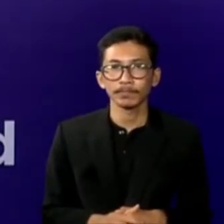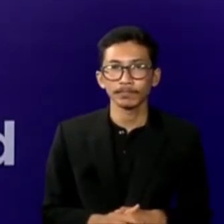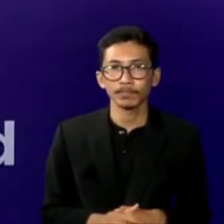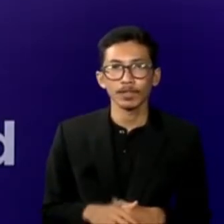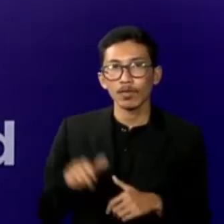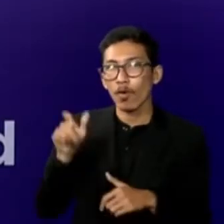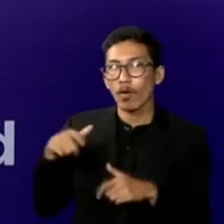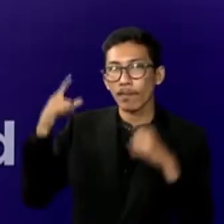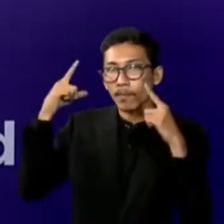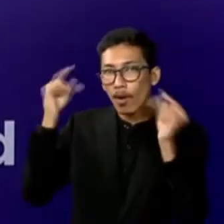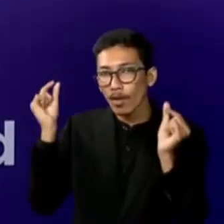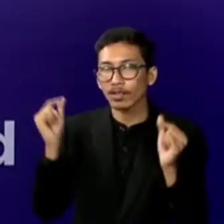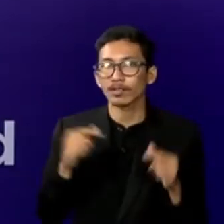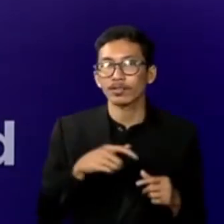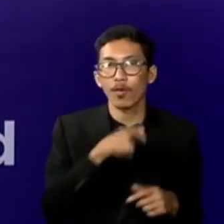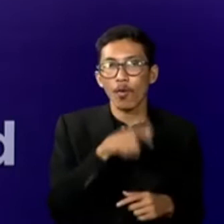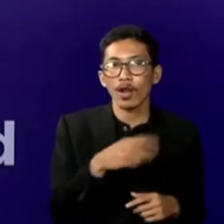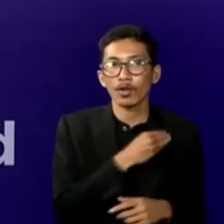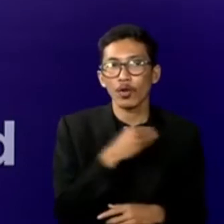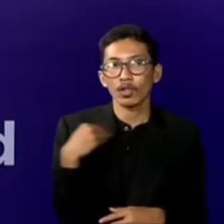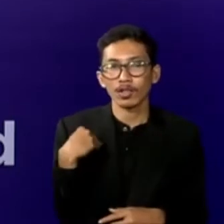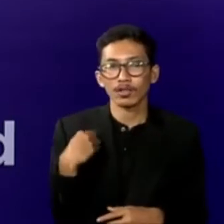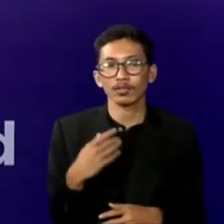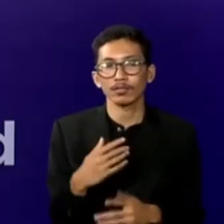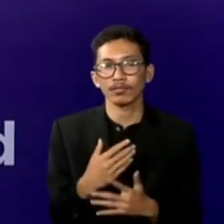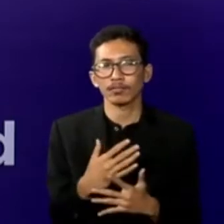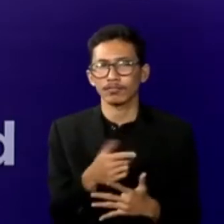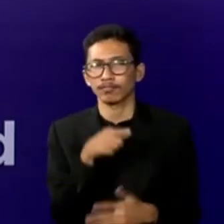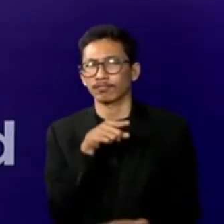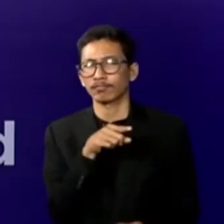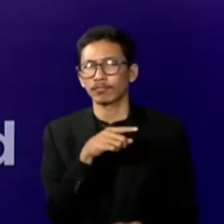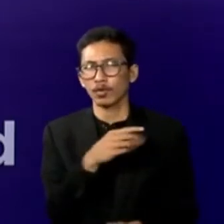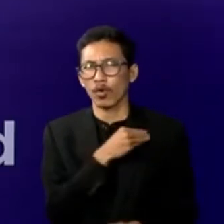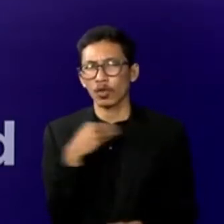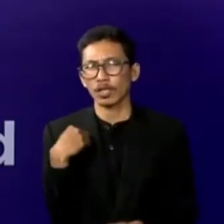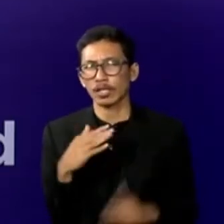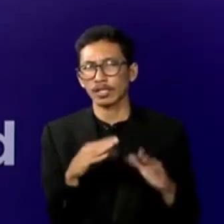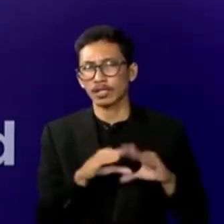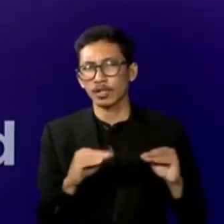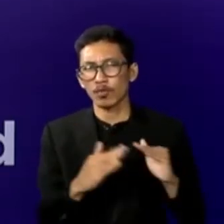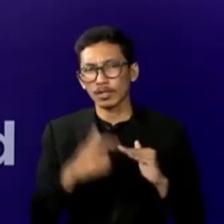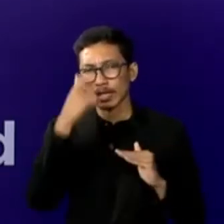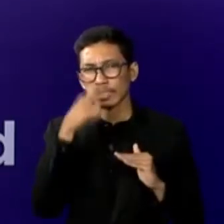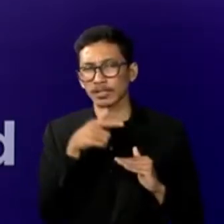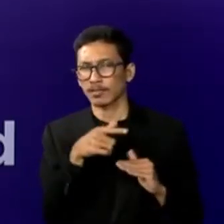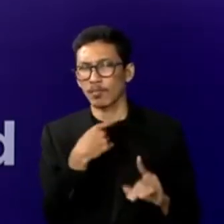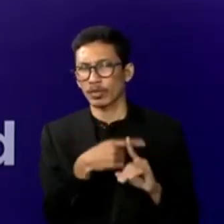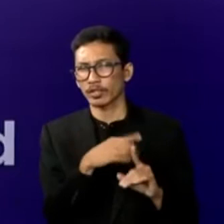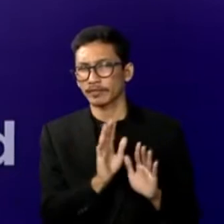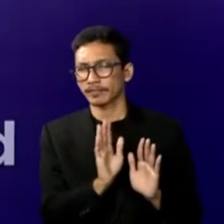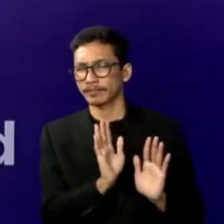perawat-dokter kita itupun sampai dikucilkan oleh mereka karena mereka bekerja di rumah sakit pada